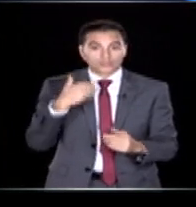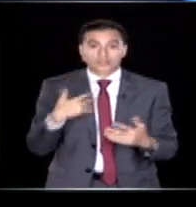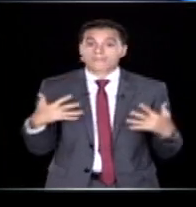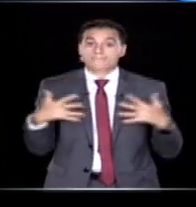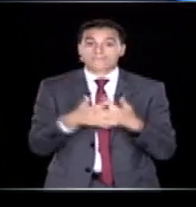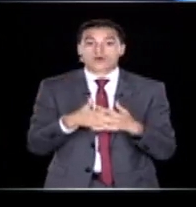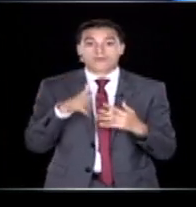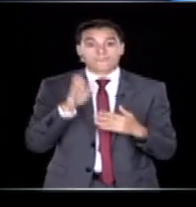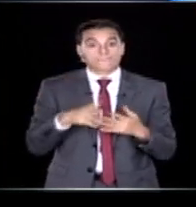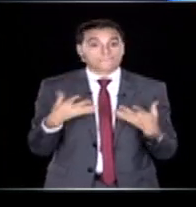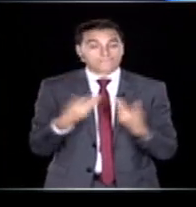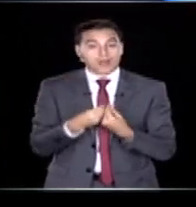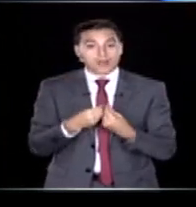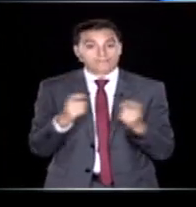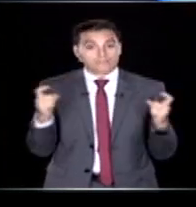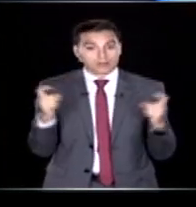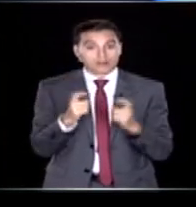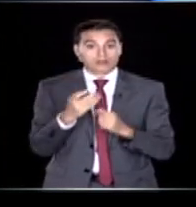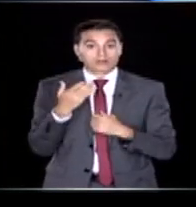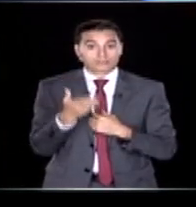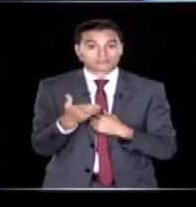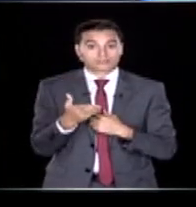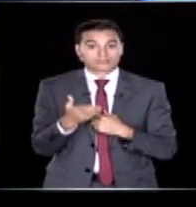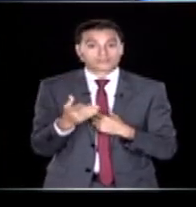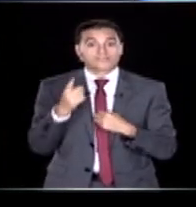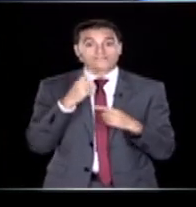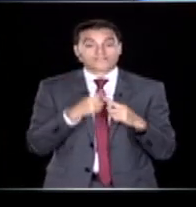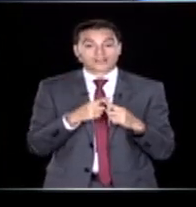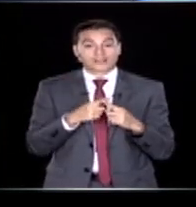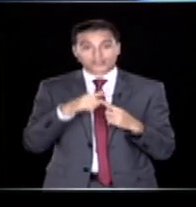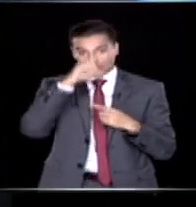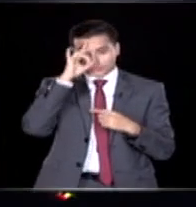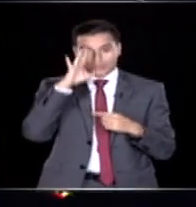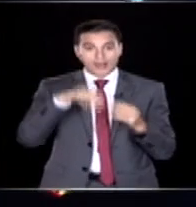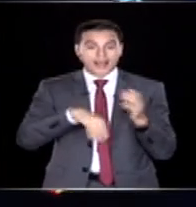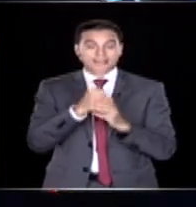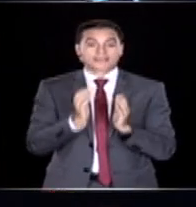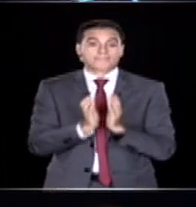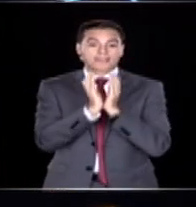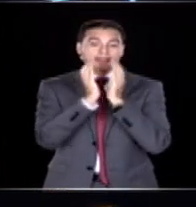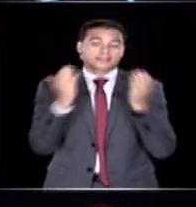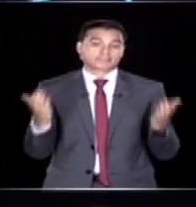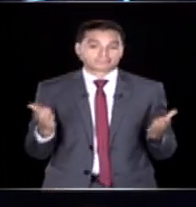موجودة في برنامج العباقرة، نفسي أخد الكاس على طول.